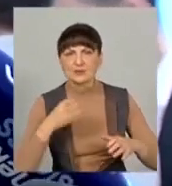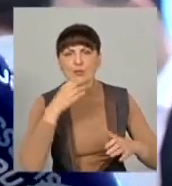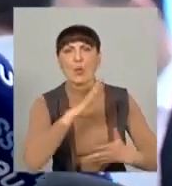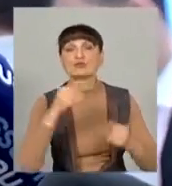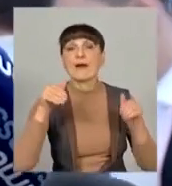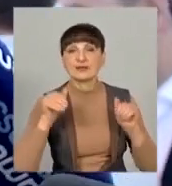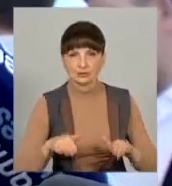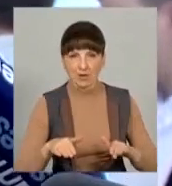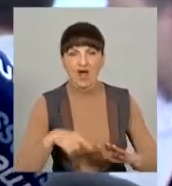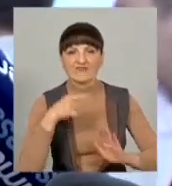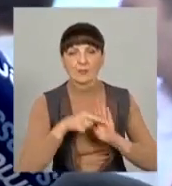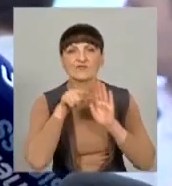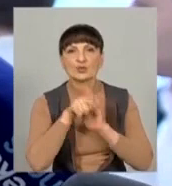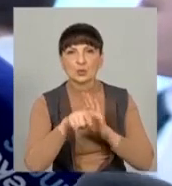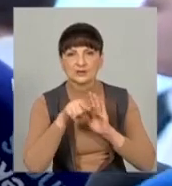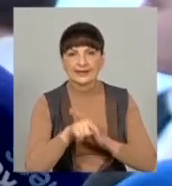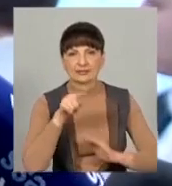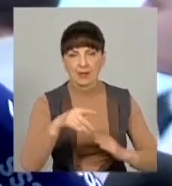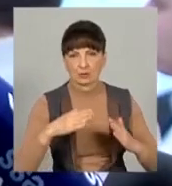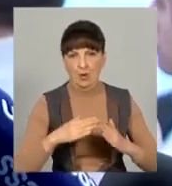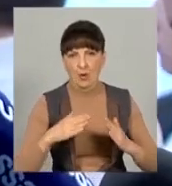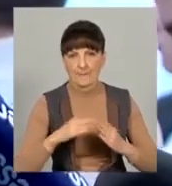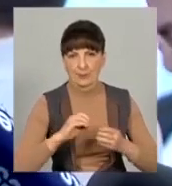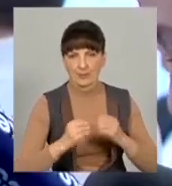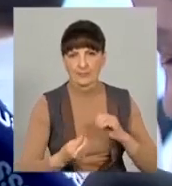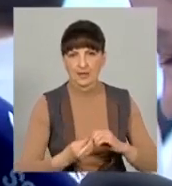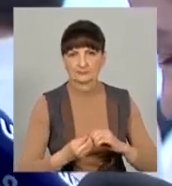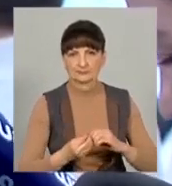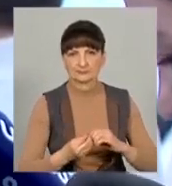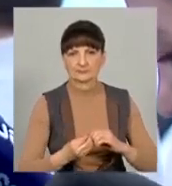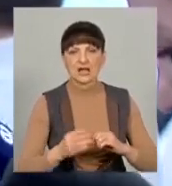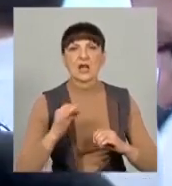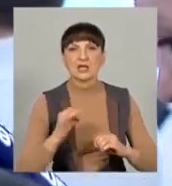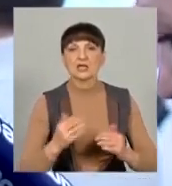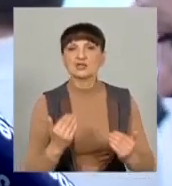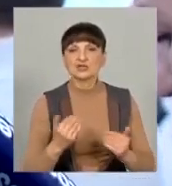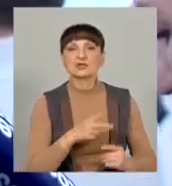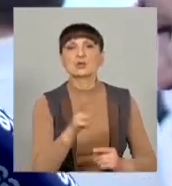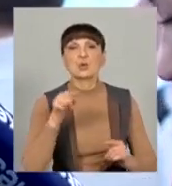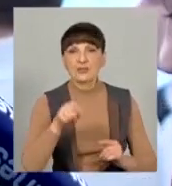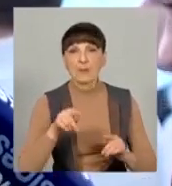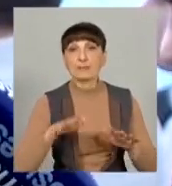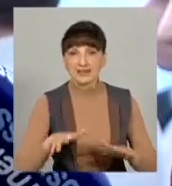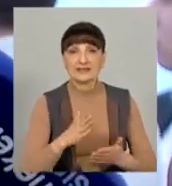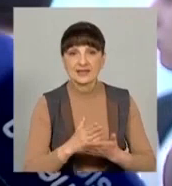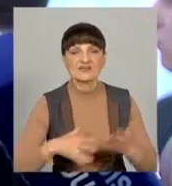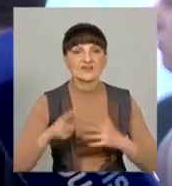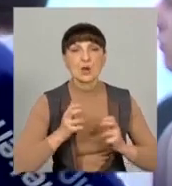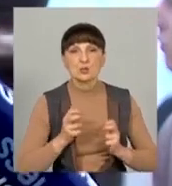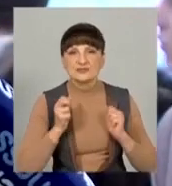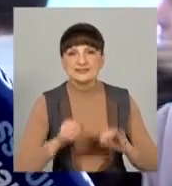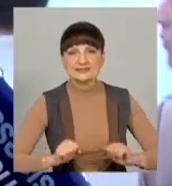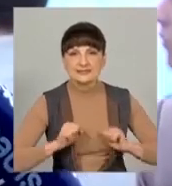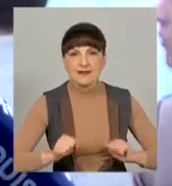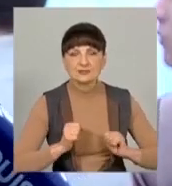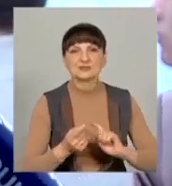Теперь вопросы находятся внутри самих жилых домов. И сейчас те, кто там на месте есть, все усилия прилагают для